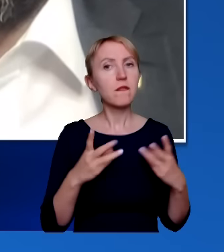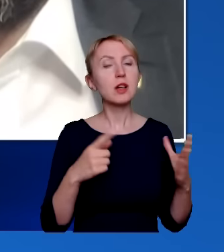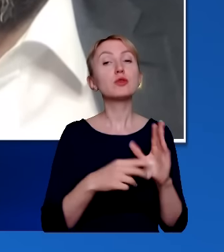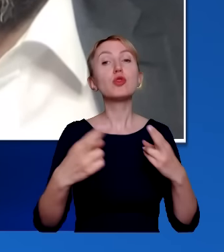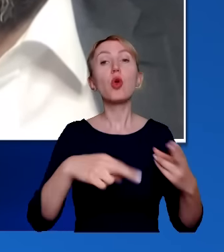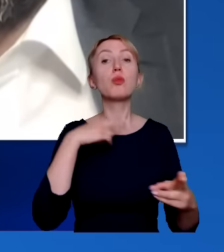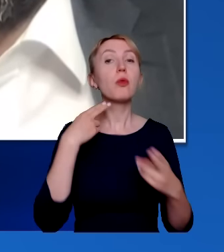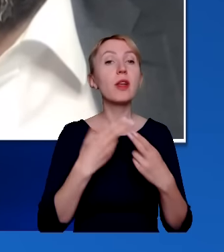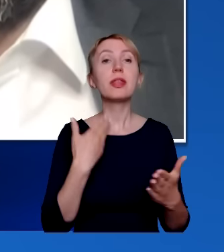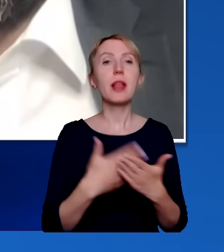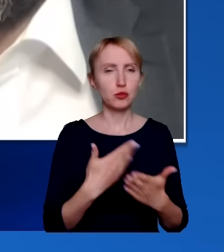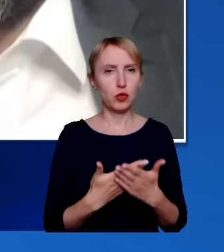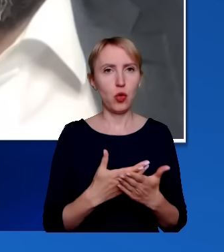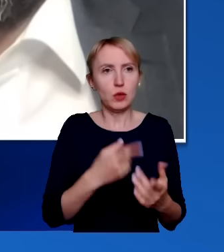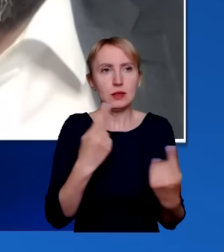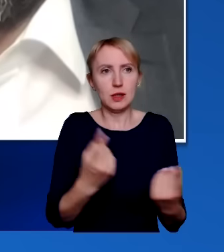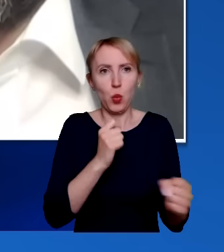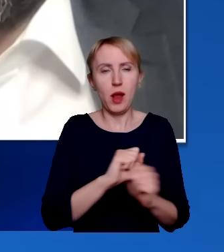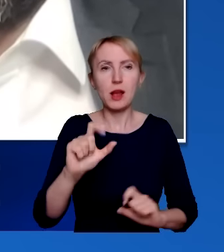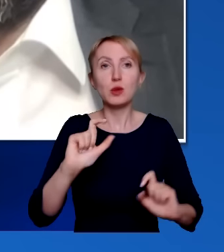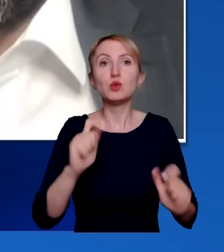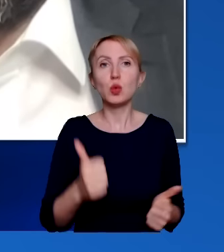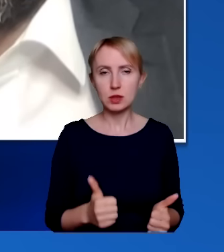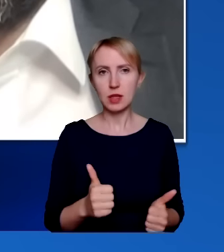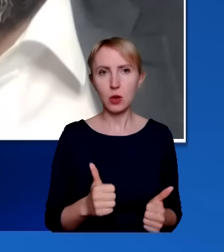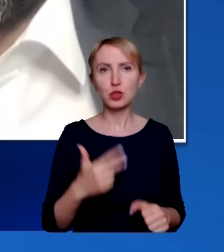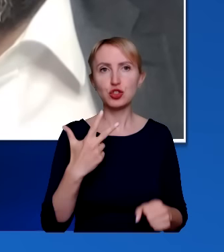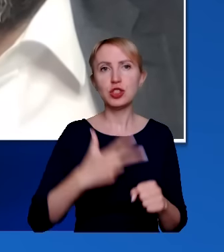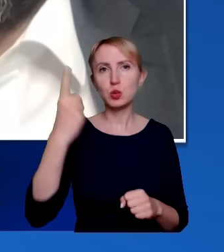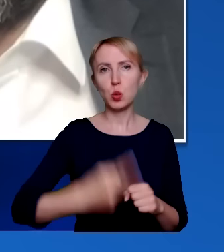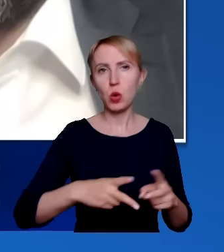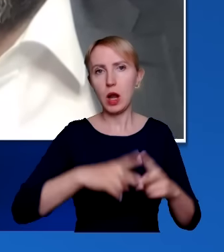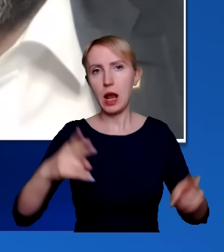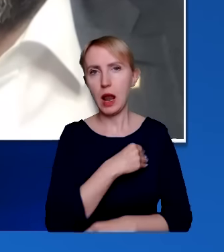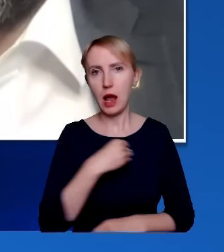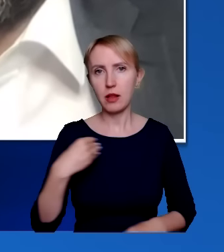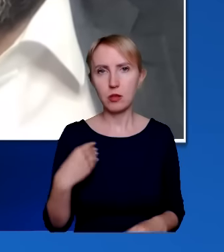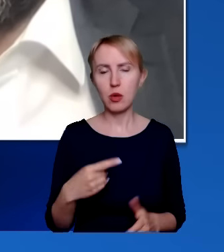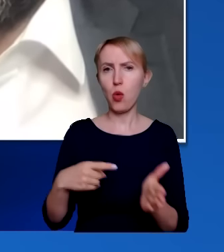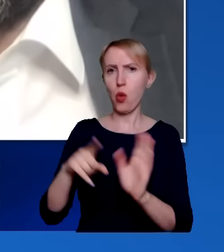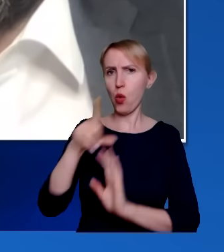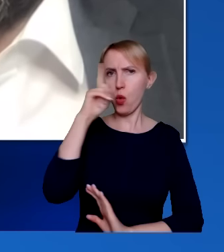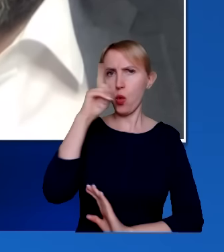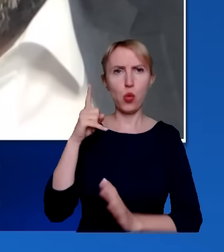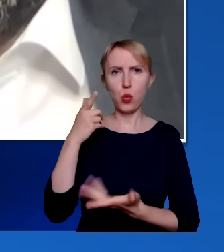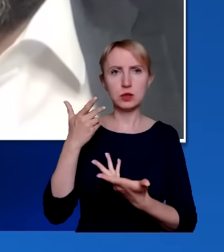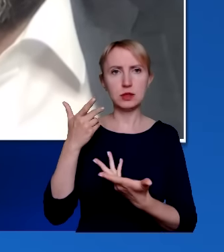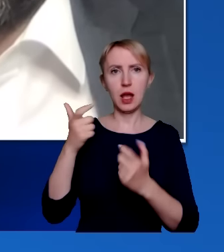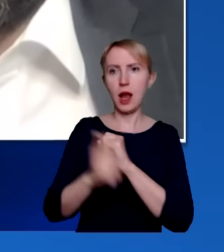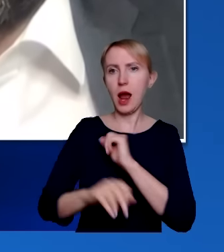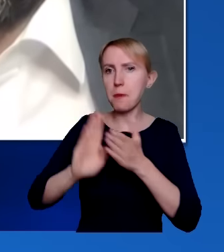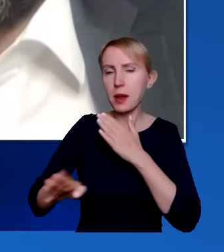dlaczego do tego doszło znaczy co się dzieje od 30 lat powiedzmy w Polsce to są ludzie już mówię w